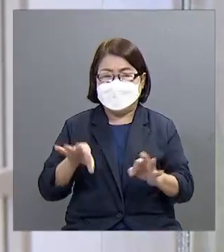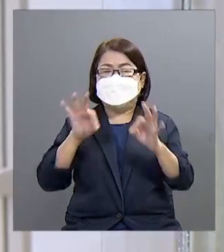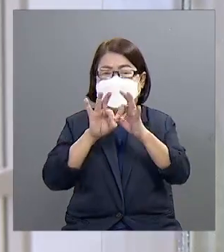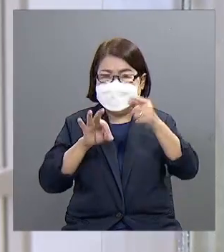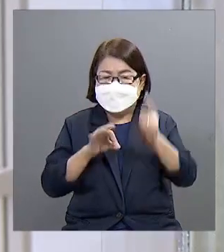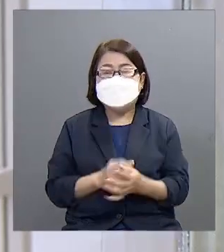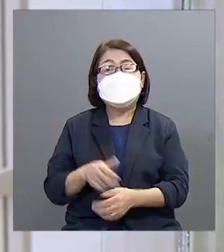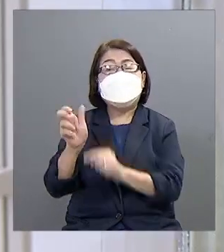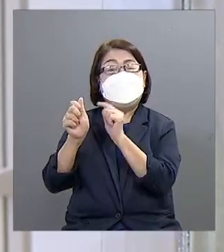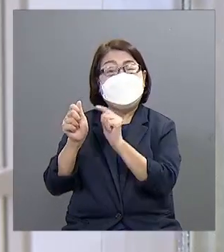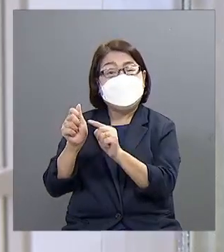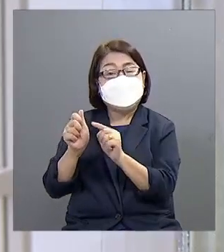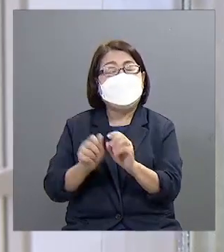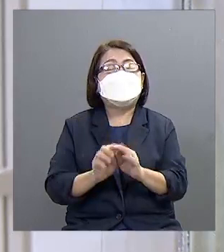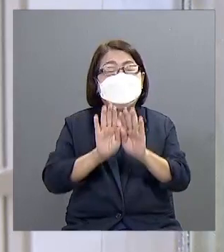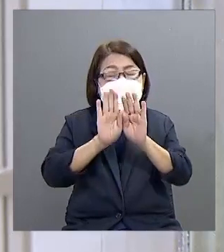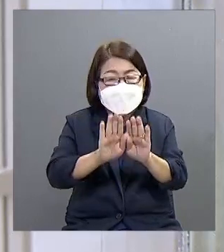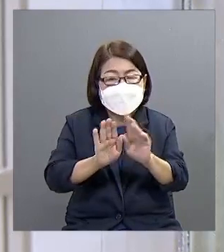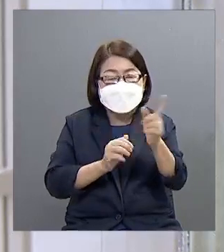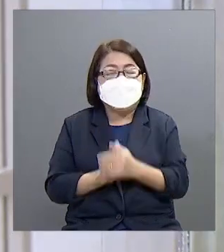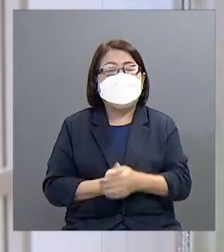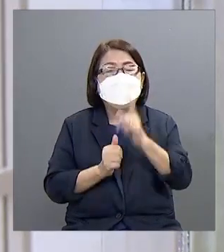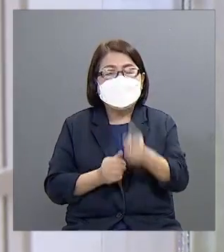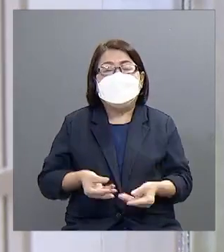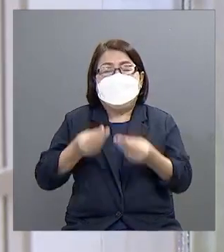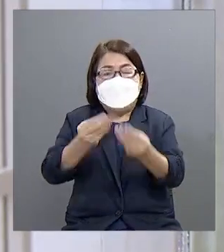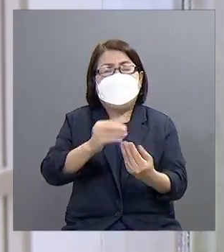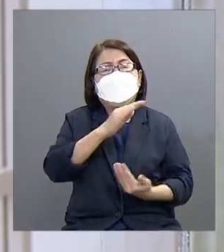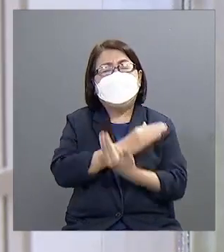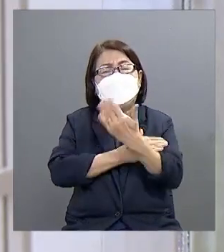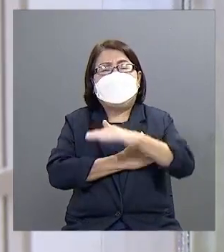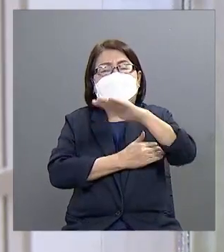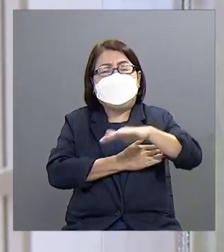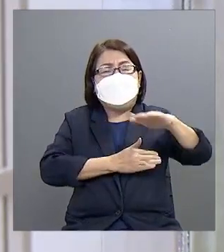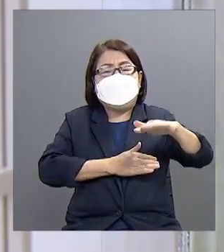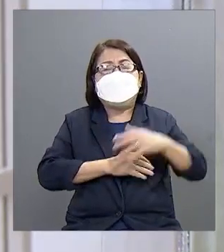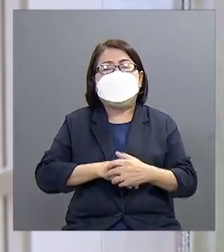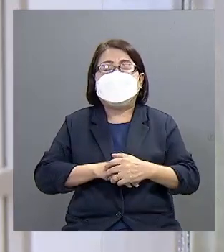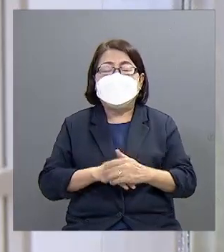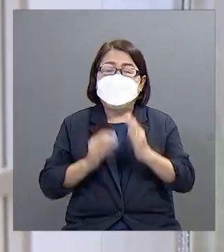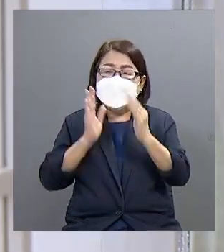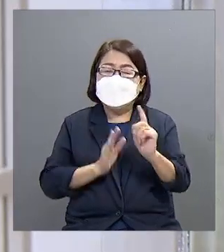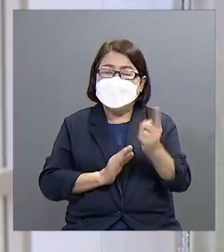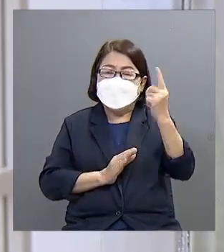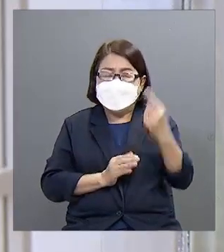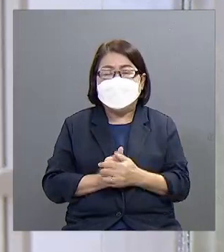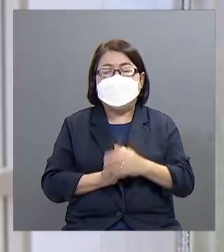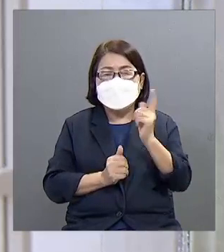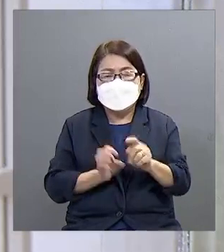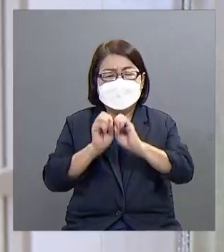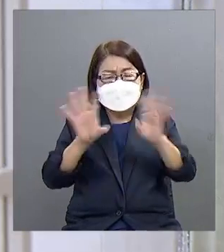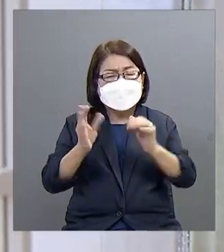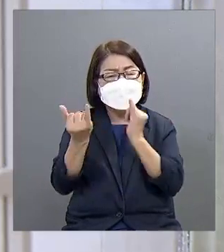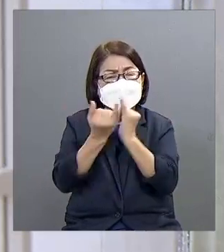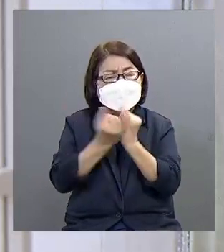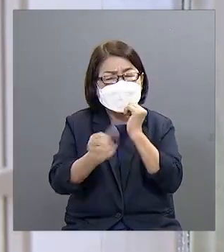ไว้ครับคือพื้นที่และการเปิดโอกาสให้เด็กๆหรือคนรุ่นใหม่นั้นเนี่ยมีพื้นที่ในการแสดงออกแล้วก็เรียนรู้ครับผมเชื่อเป็นอย่างยิ่งนะครับว่าองค์ความรู้ของ